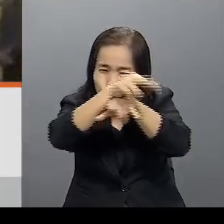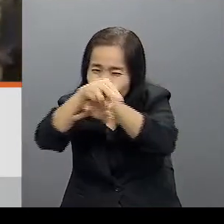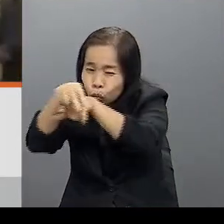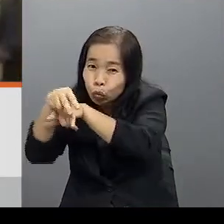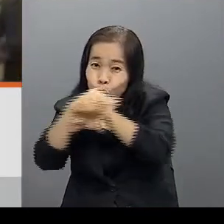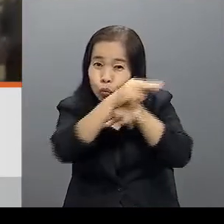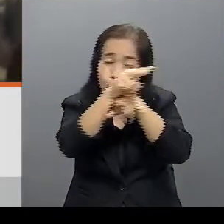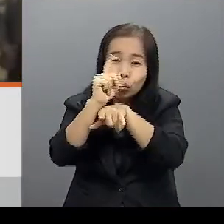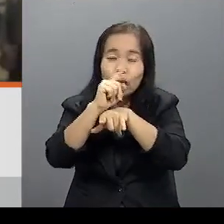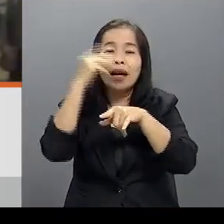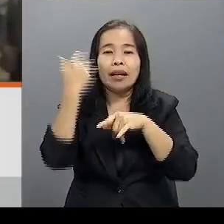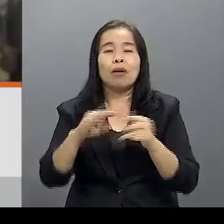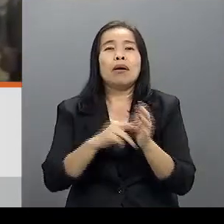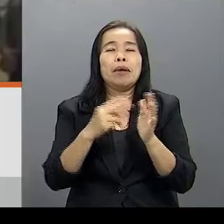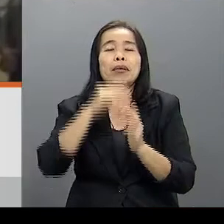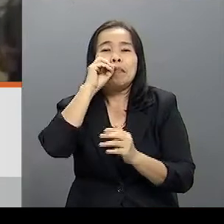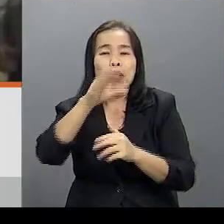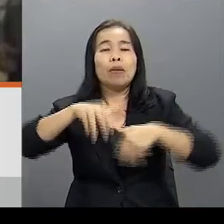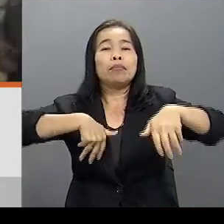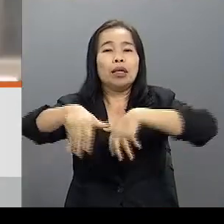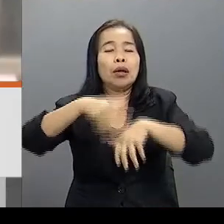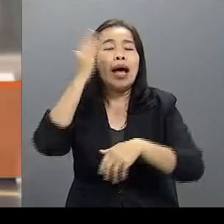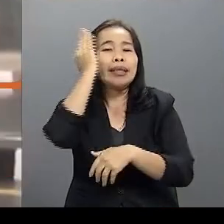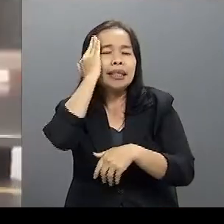าตบภยให้พหนาประชาชนได้ซาบในการงด